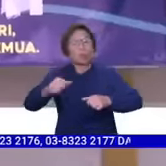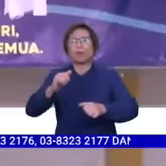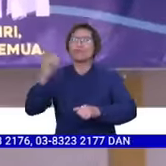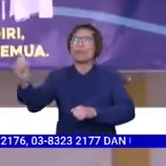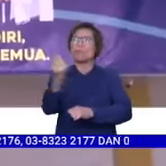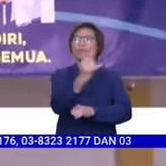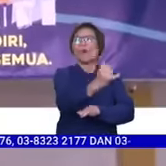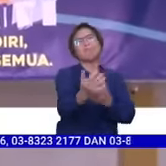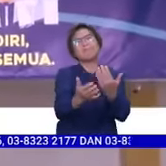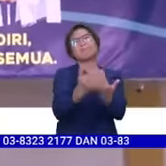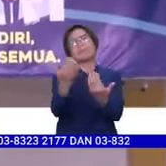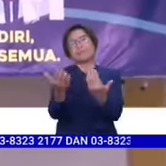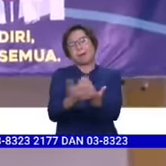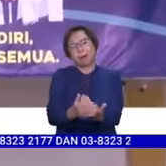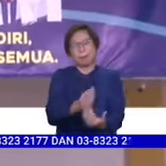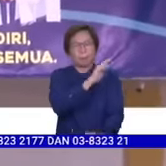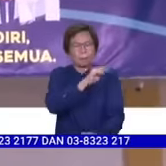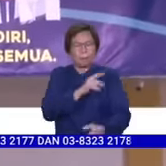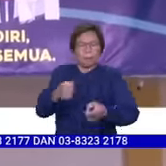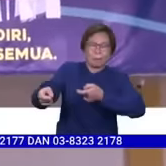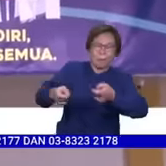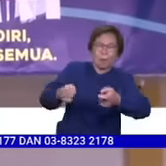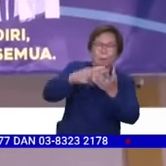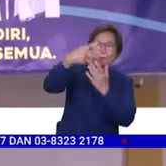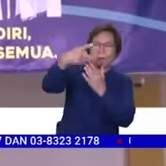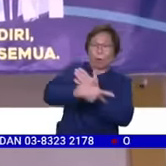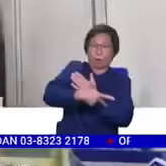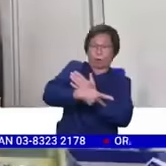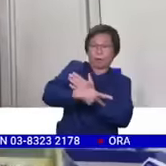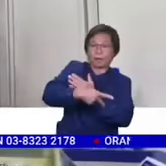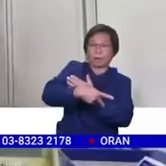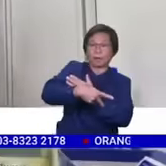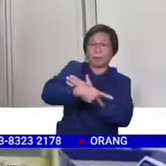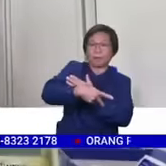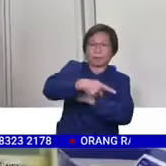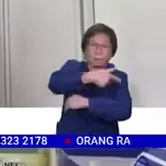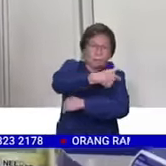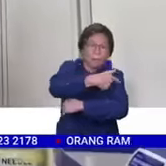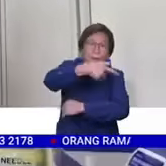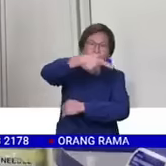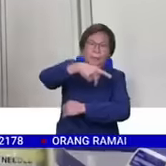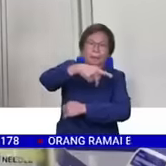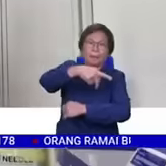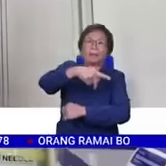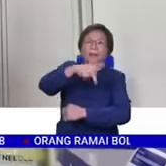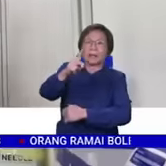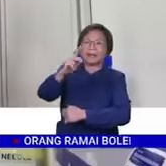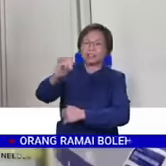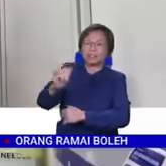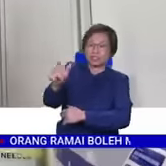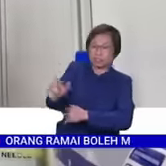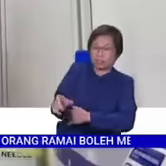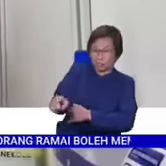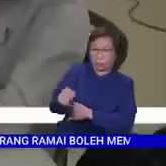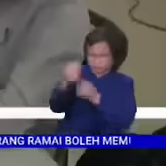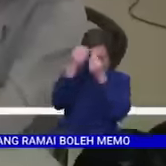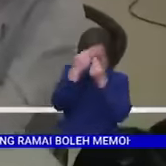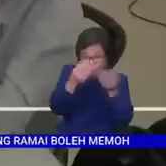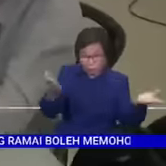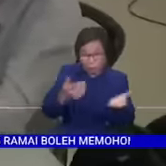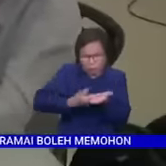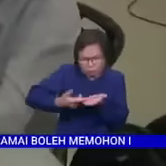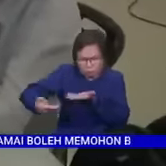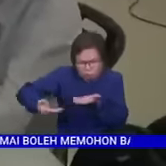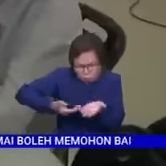sedikit menteri penyelaras program imunisasi kobis membelas kebangsaan di IC Chaeri Jamrud beritahu